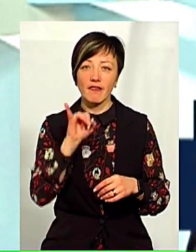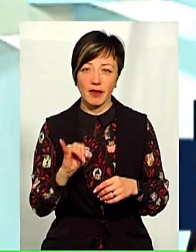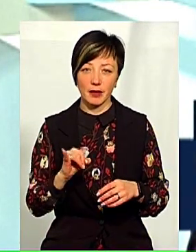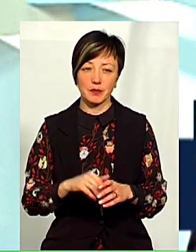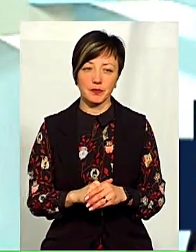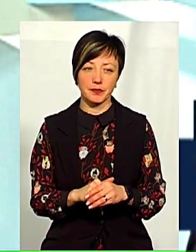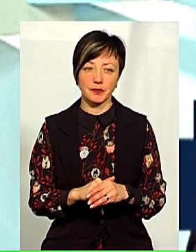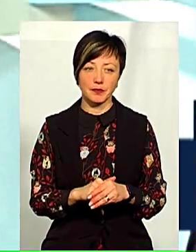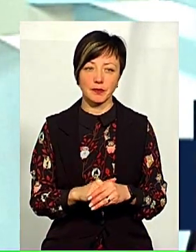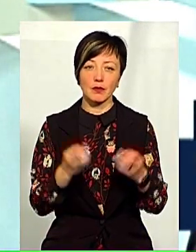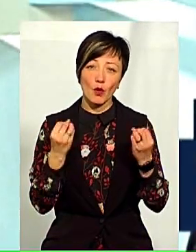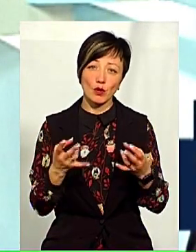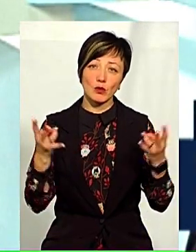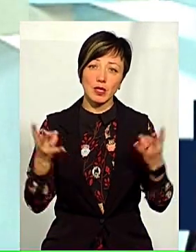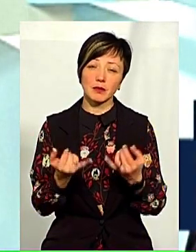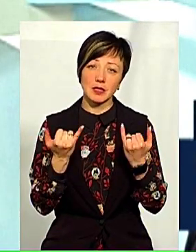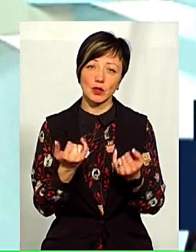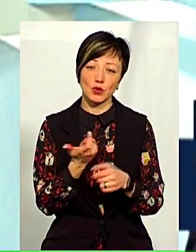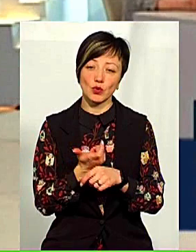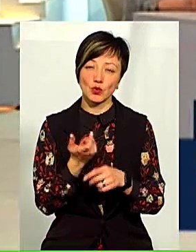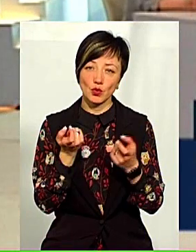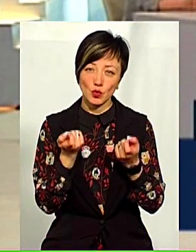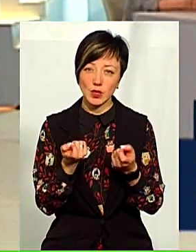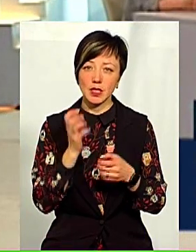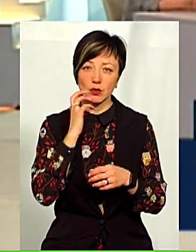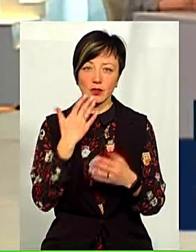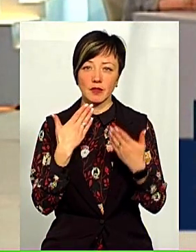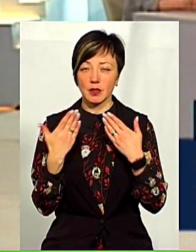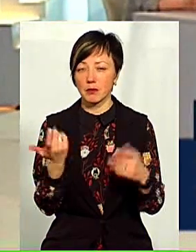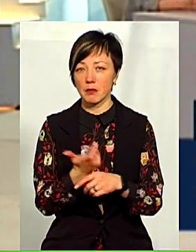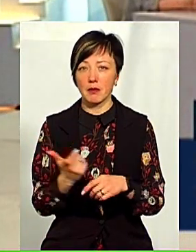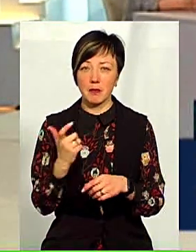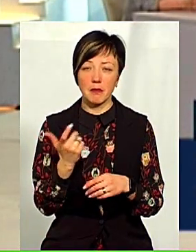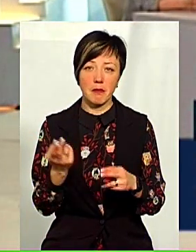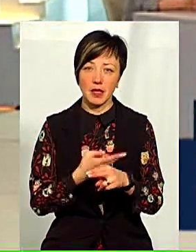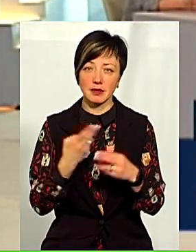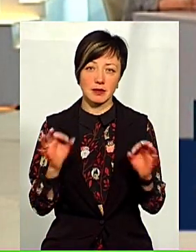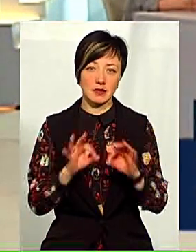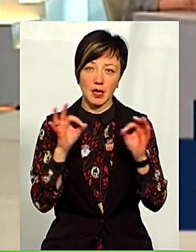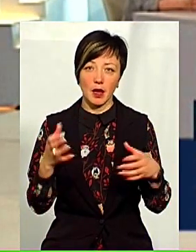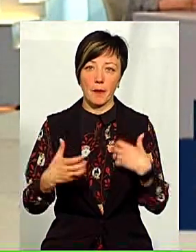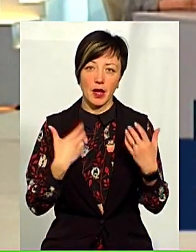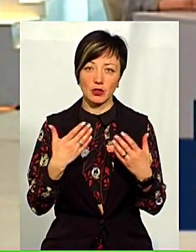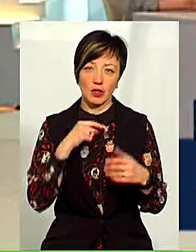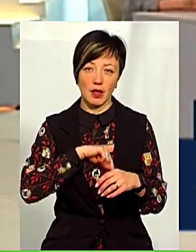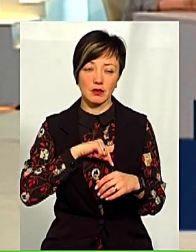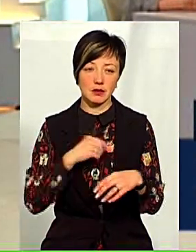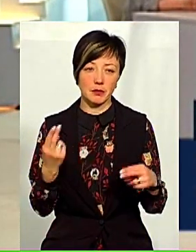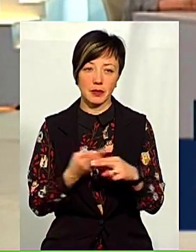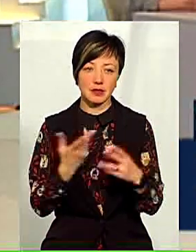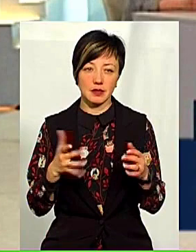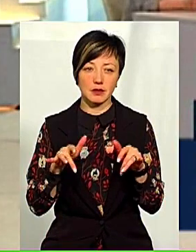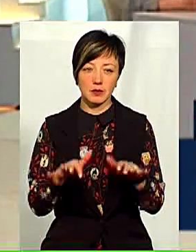респіраторних інфекцій. Просто потрібно зараз чуть серйозніше віднестися, без всяких панічних настроїв. Так. і без якихось